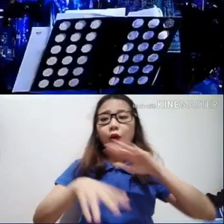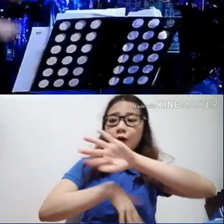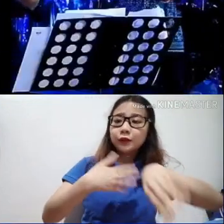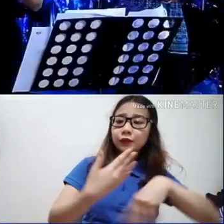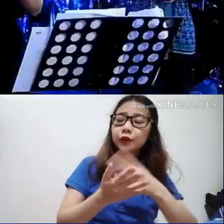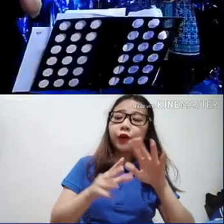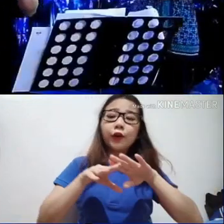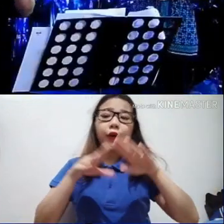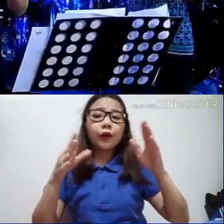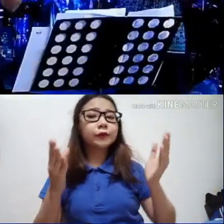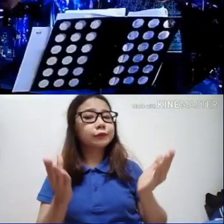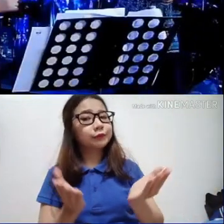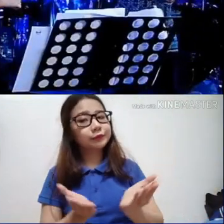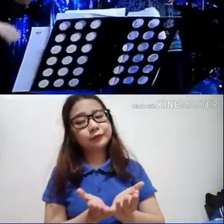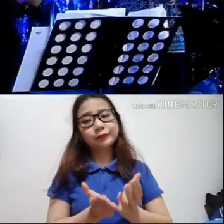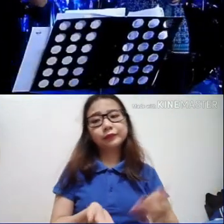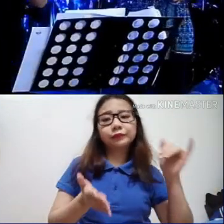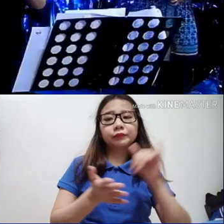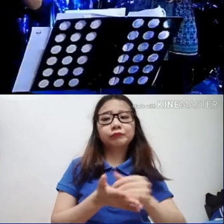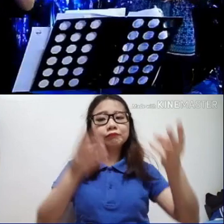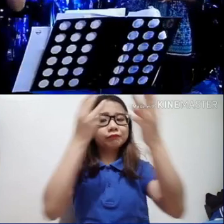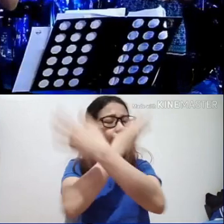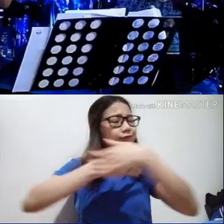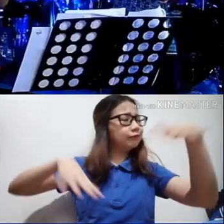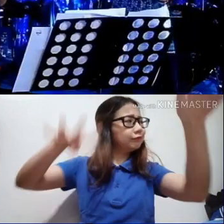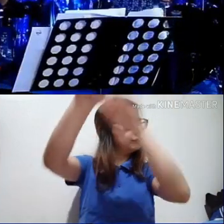your greatness, the oceans cry out to